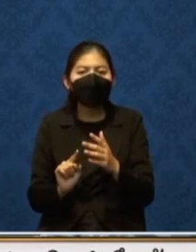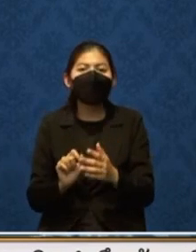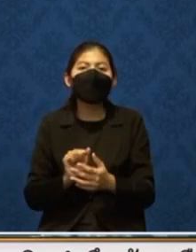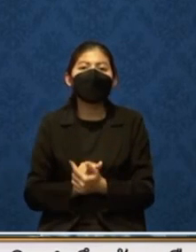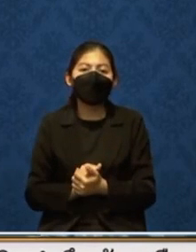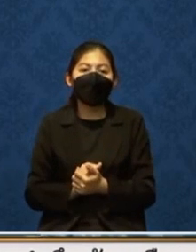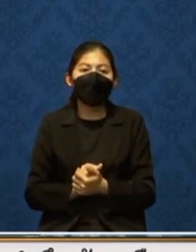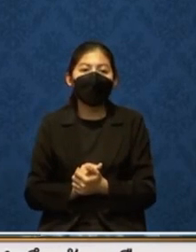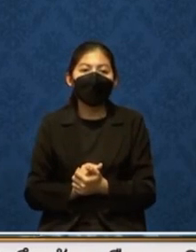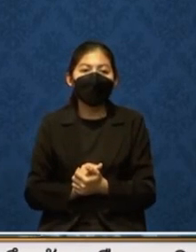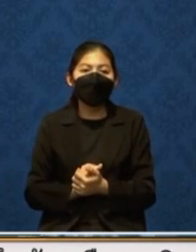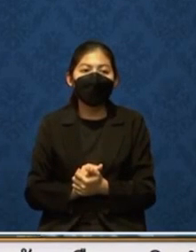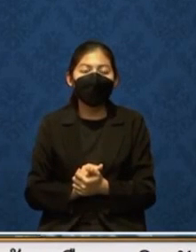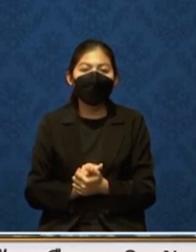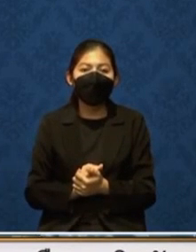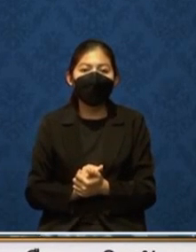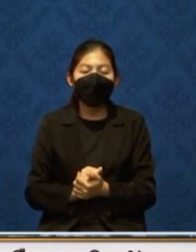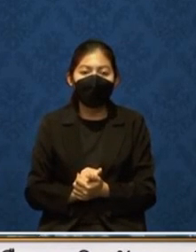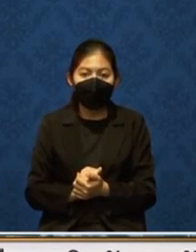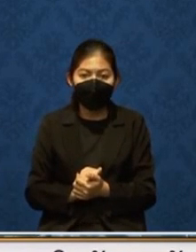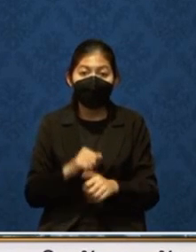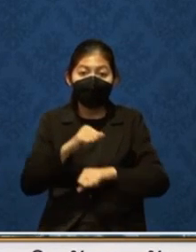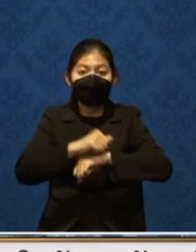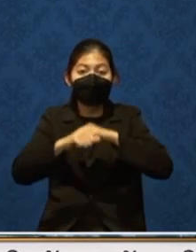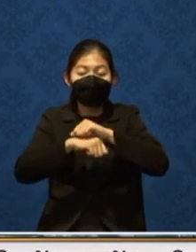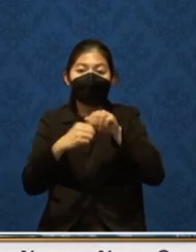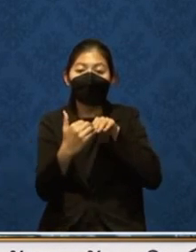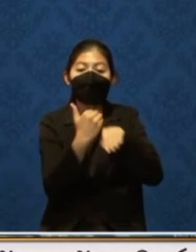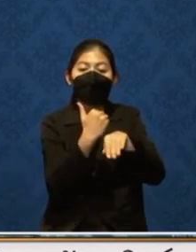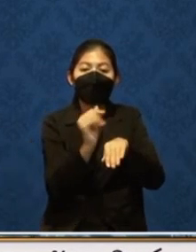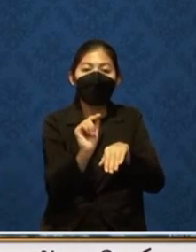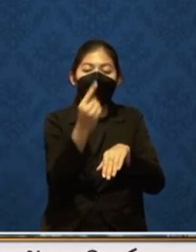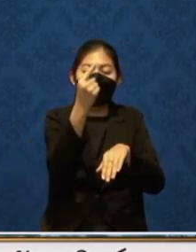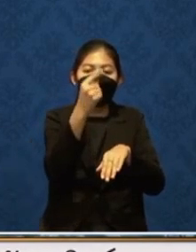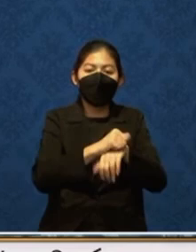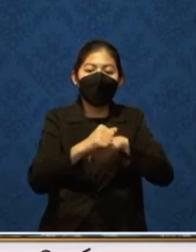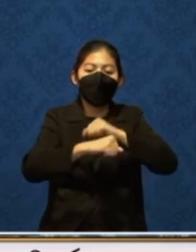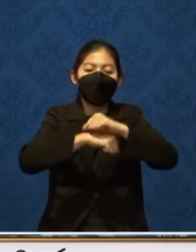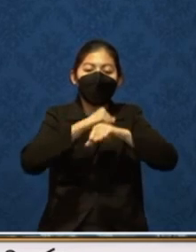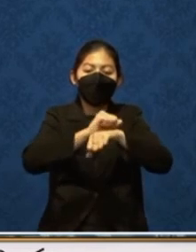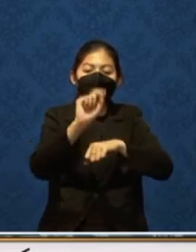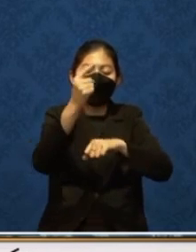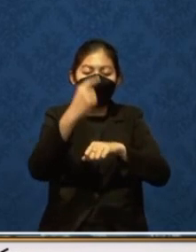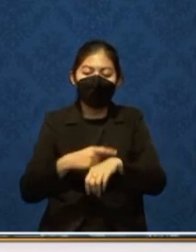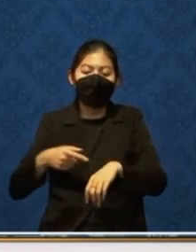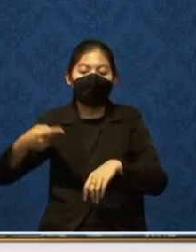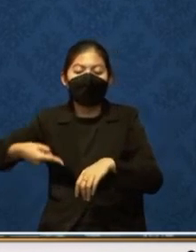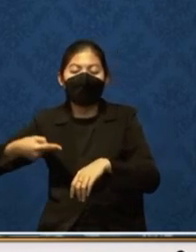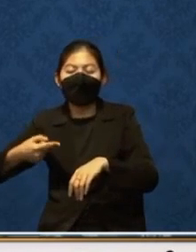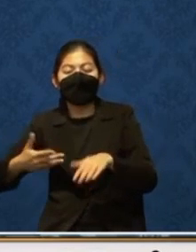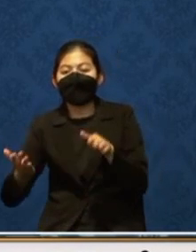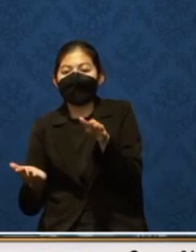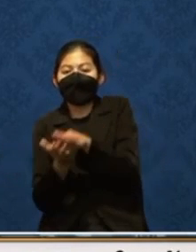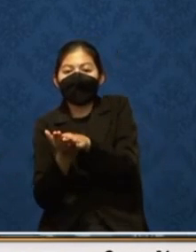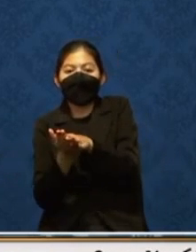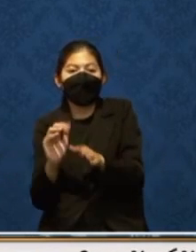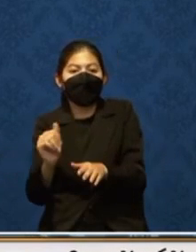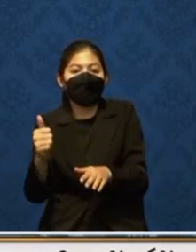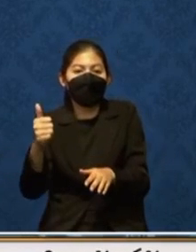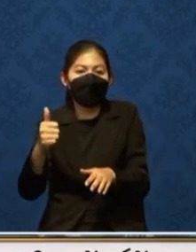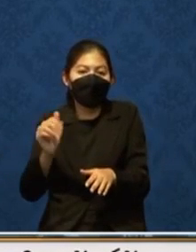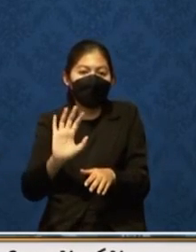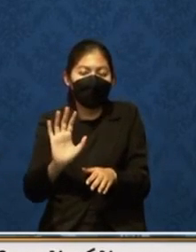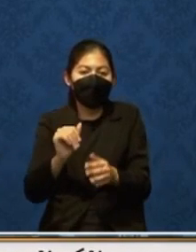จะสรางเส้นทางตรงใหม่ที่ไม่ทับเสทางเดิมแล้จะทำพร้อมกัน ทั้งถนน ทางรถไฟ ทางระบายน้ำ